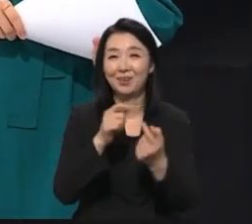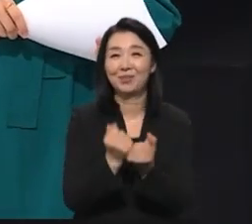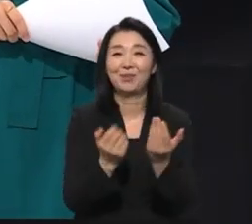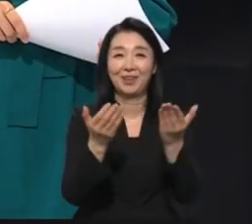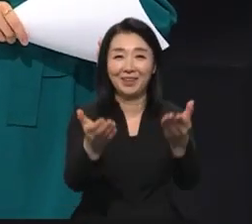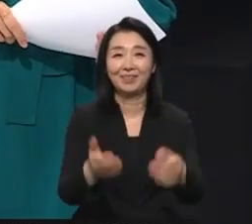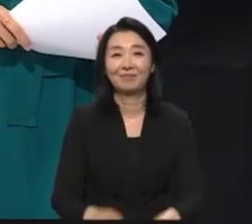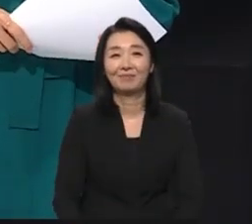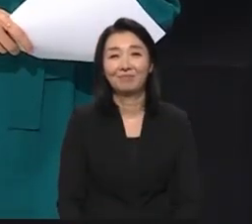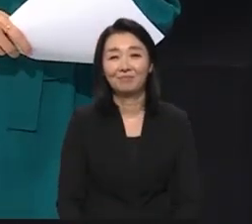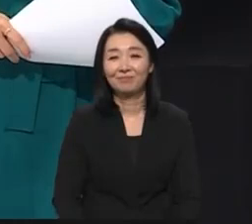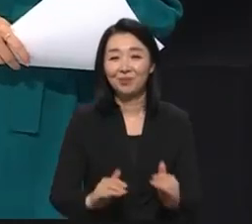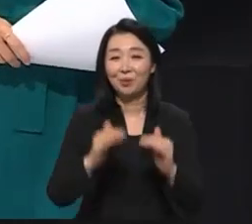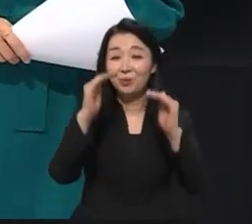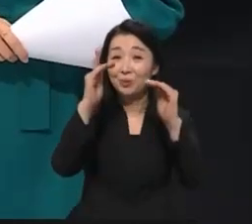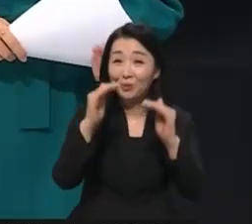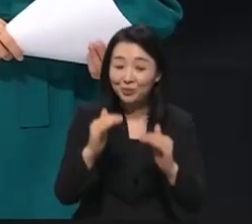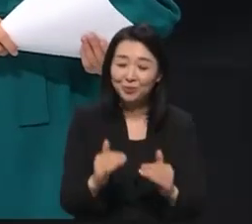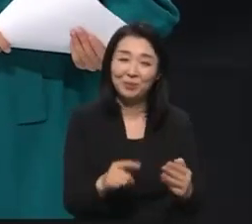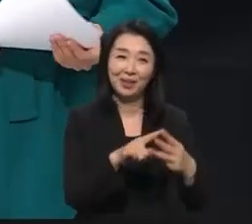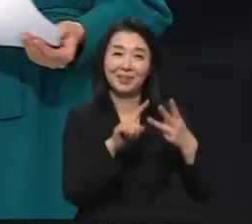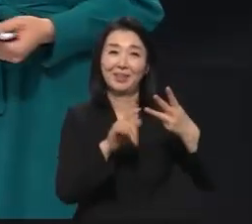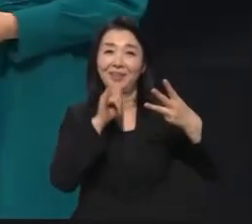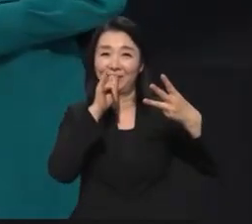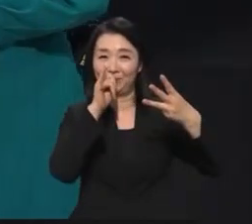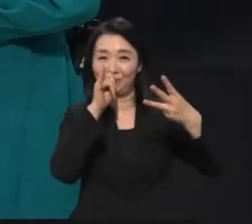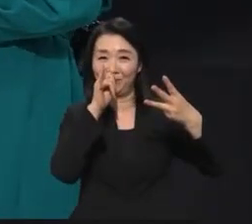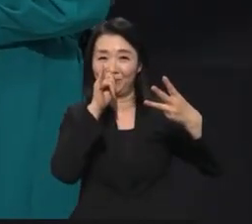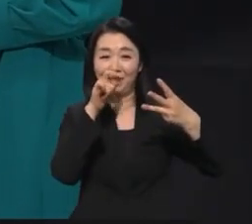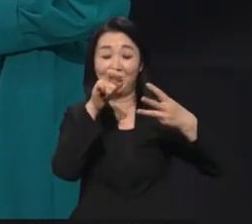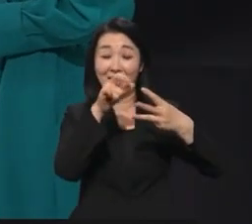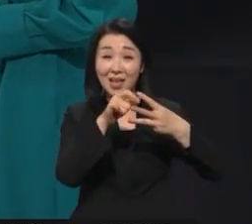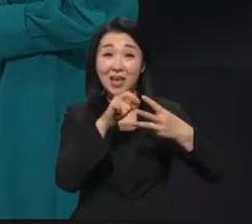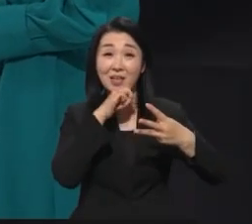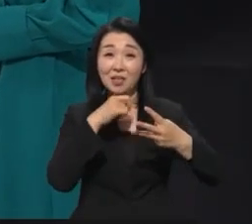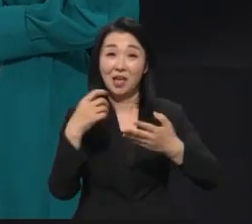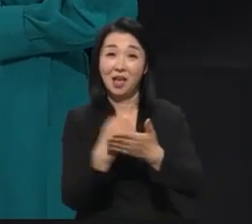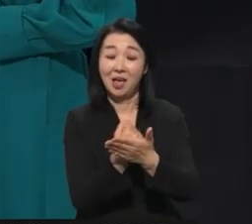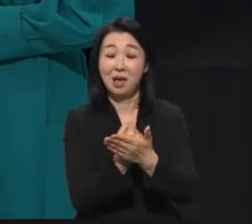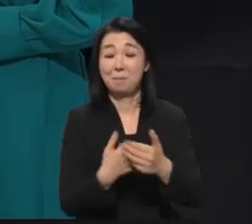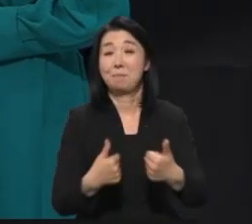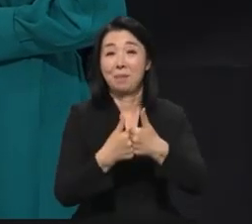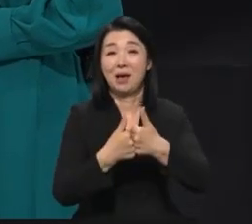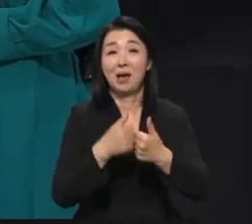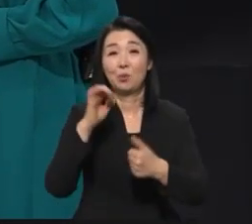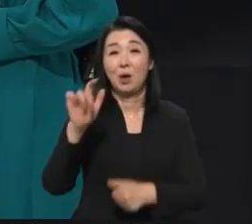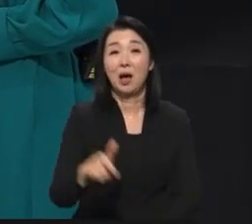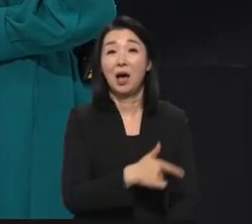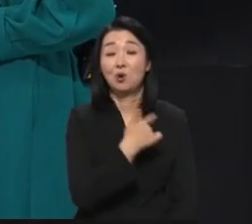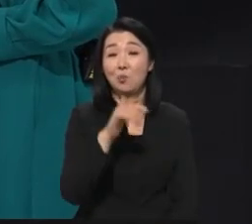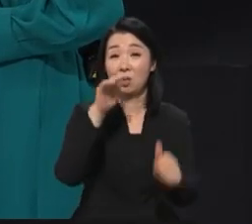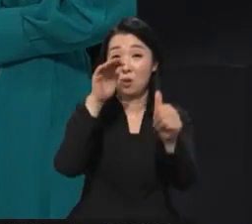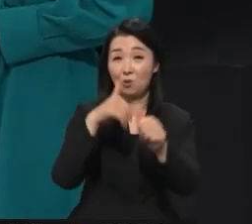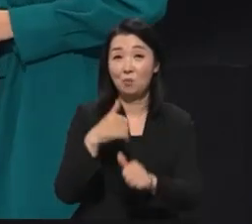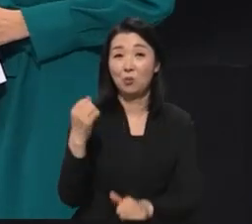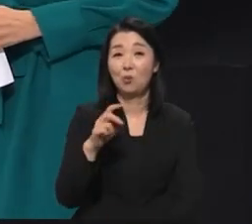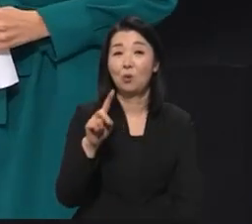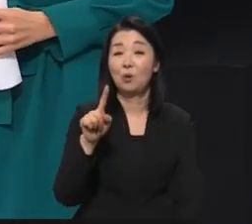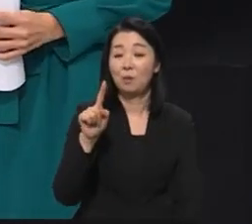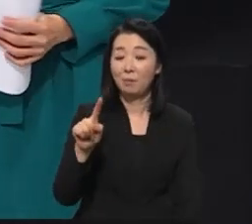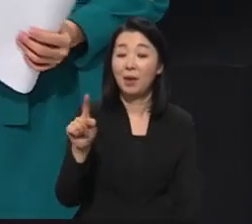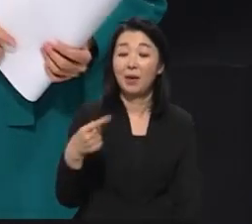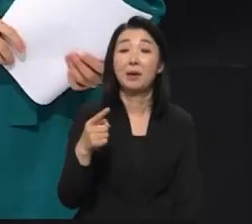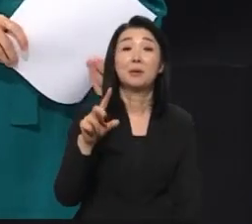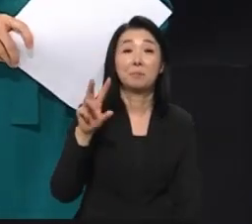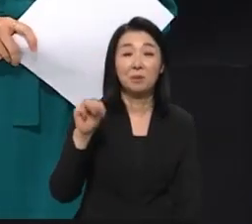소개해 드릴 텐데요 오늘 준비한 세계 해시태그 득점왕 맞대결 하루만에 출석 그리고 100m